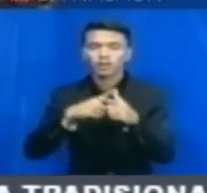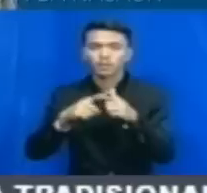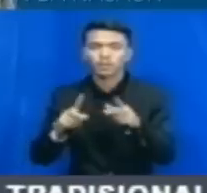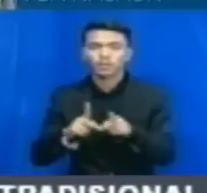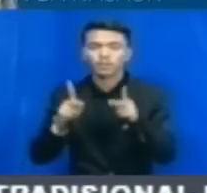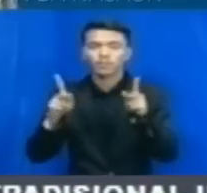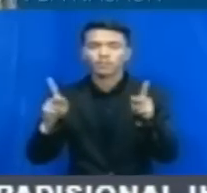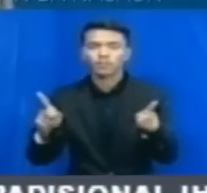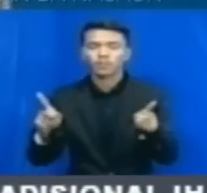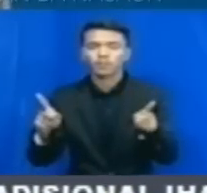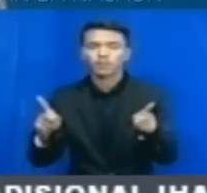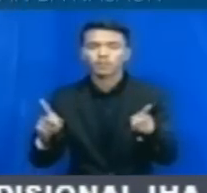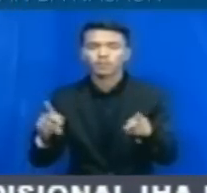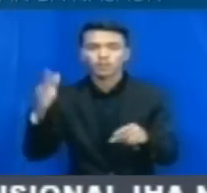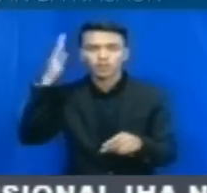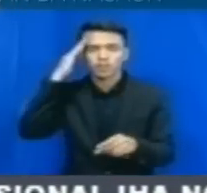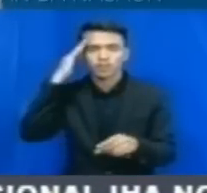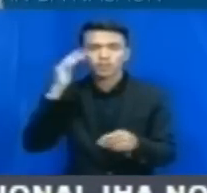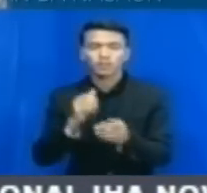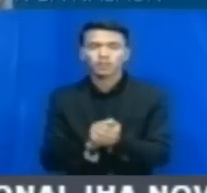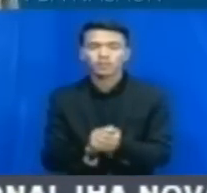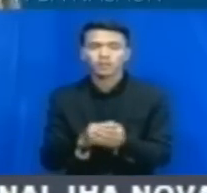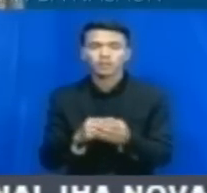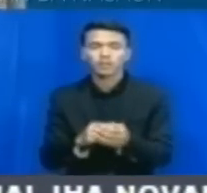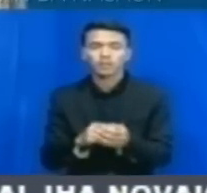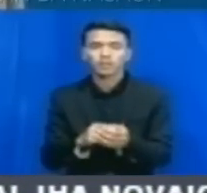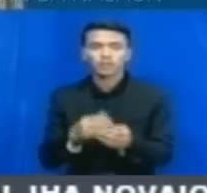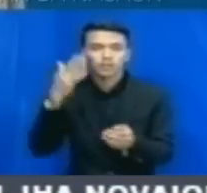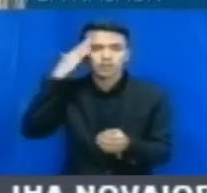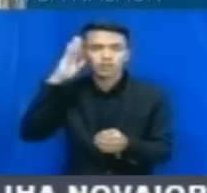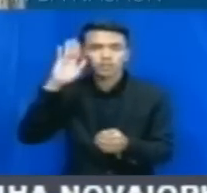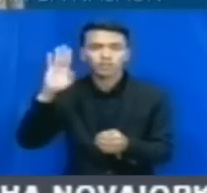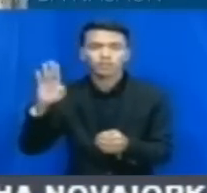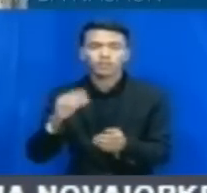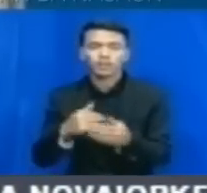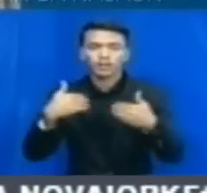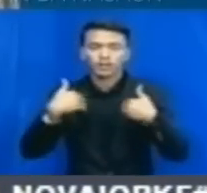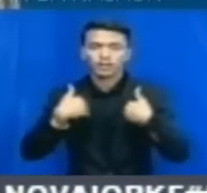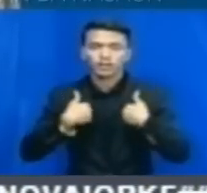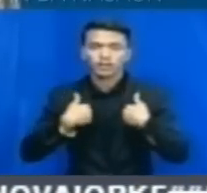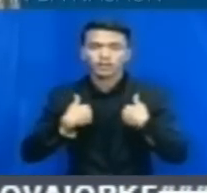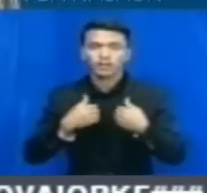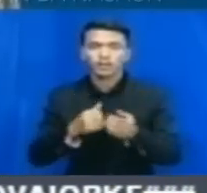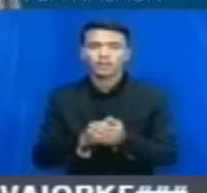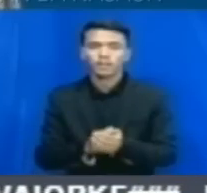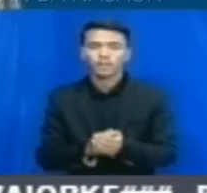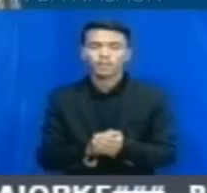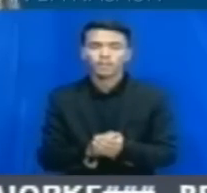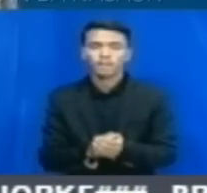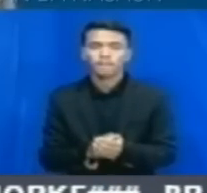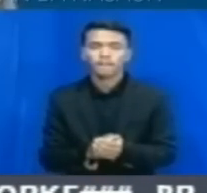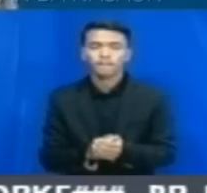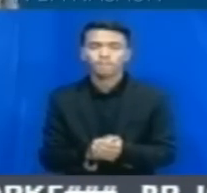publiko sera ekspresa sering insatisfação dan diskumfia katak ya dala rumah ya konspirasão.